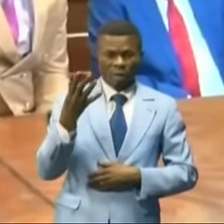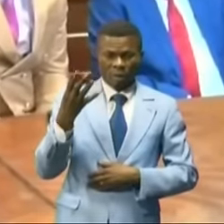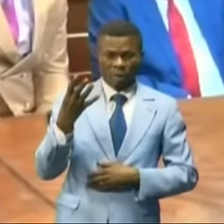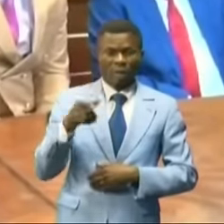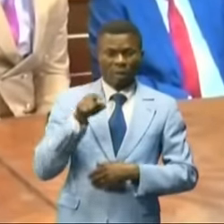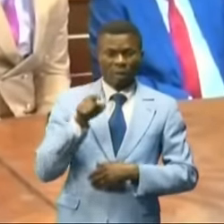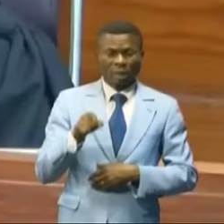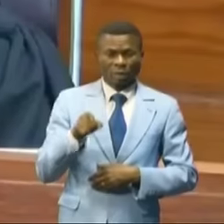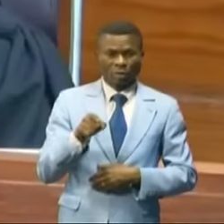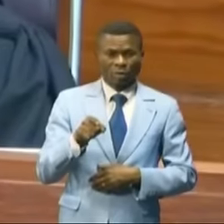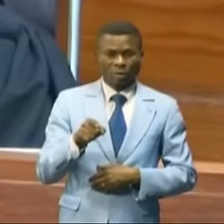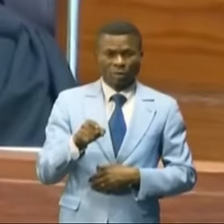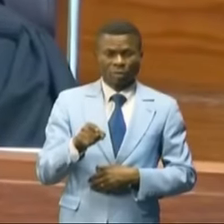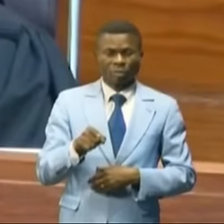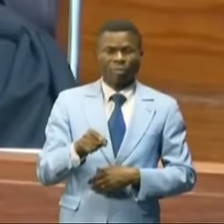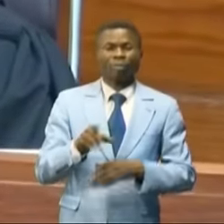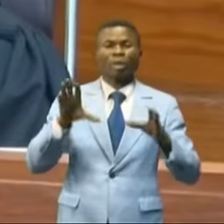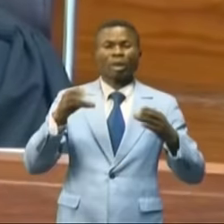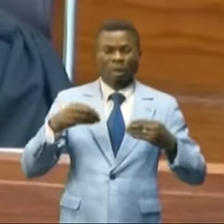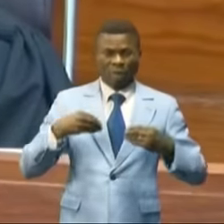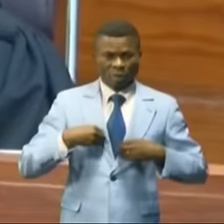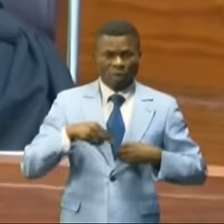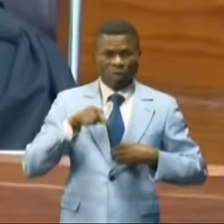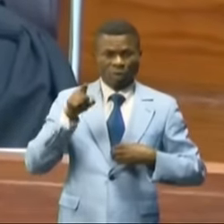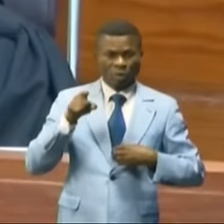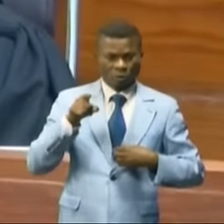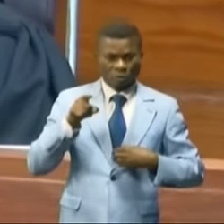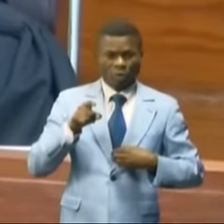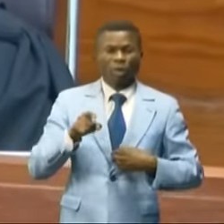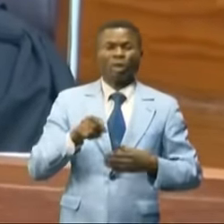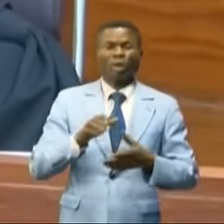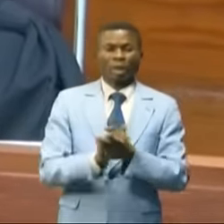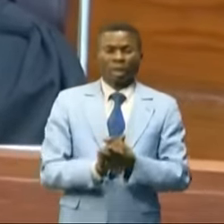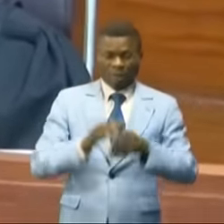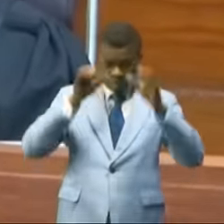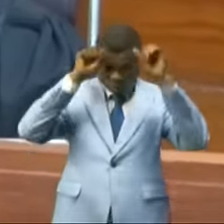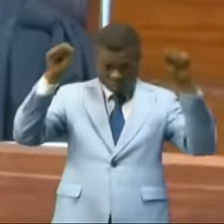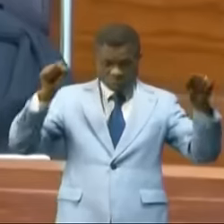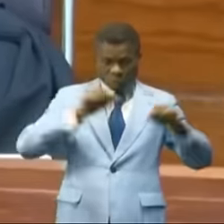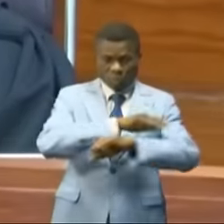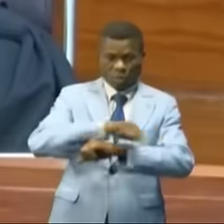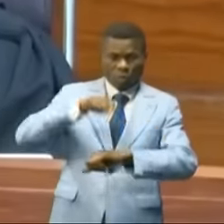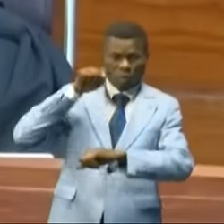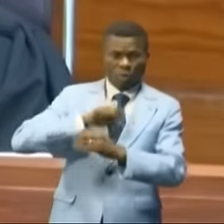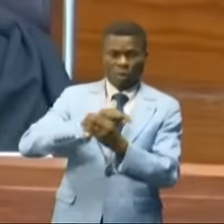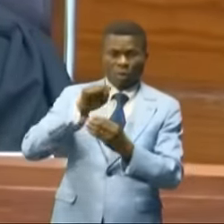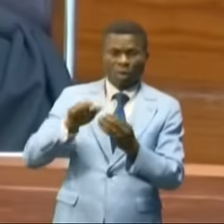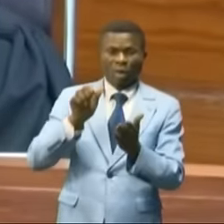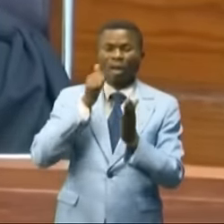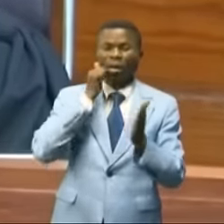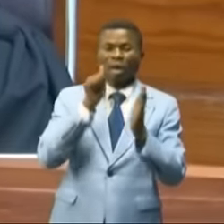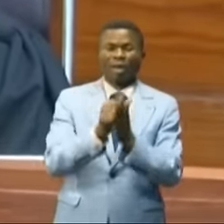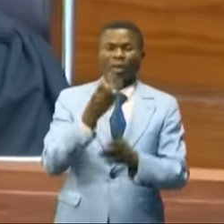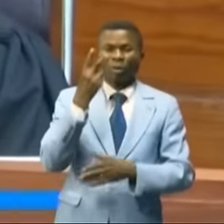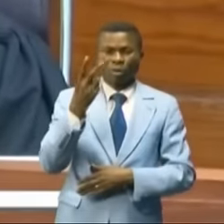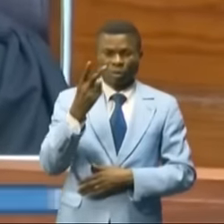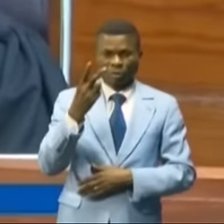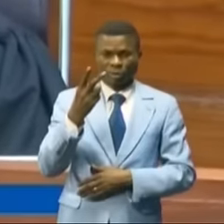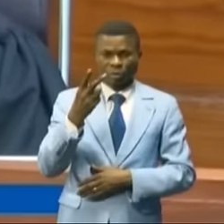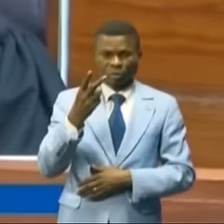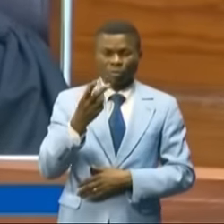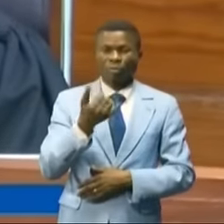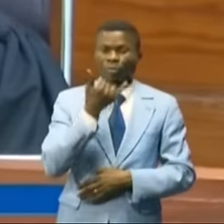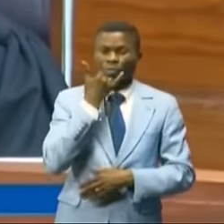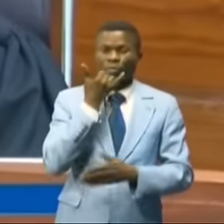laquelle siégeait le conseiller maître Gilbert Tonzoango Kongolo, président de Séan. Article 2. Le mis en cause Joseph